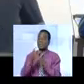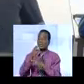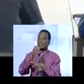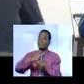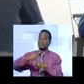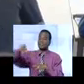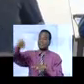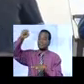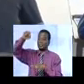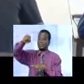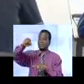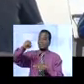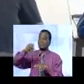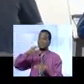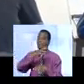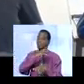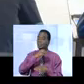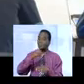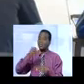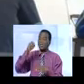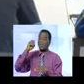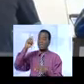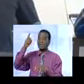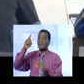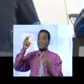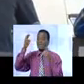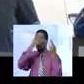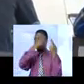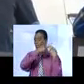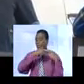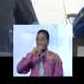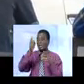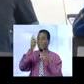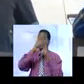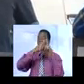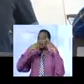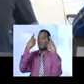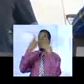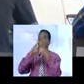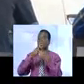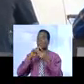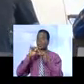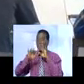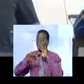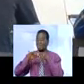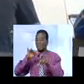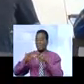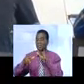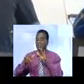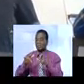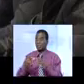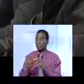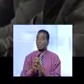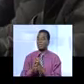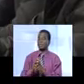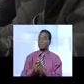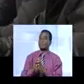de l'INPHB et l'un des responsables du département informatique de Télécom